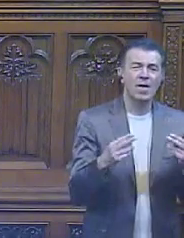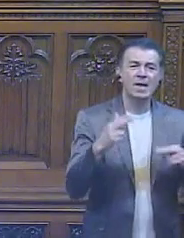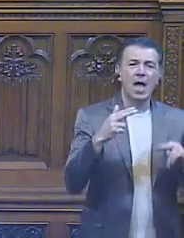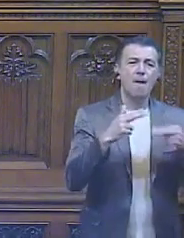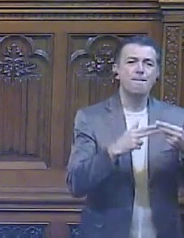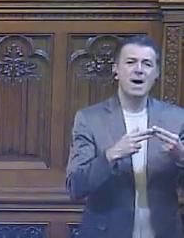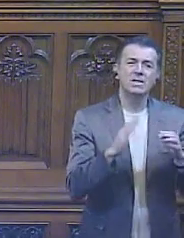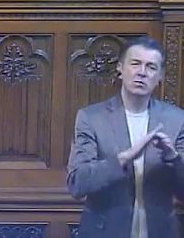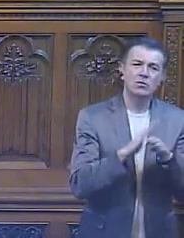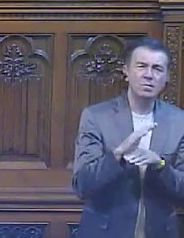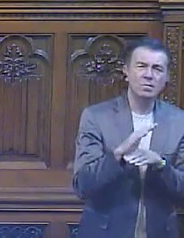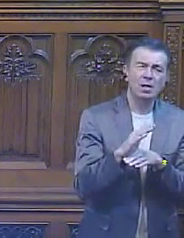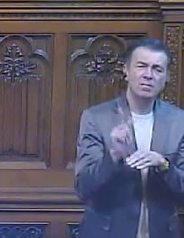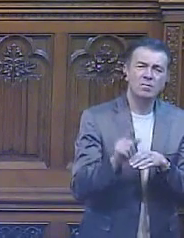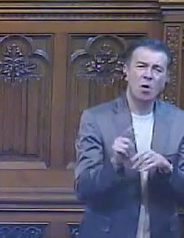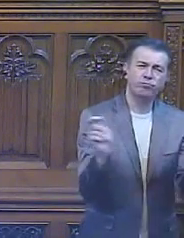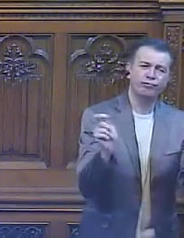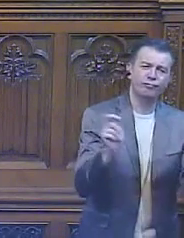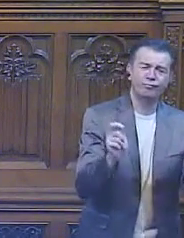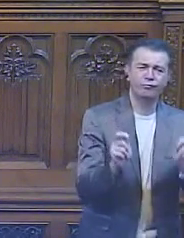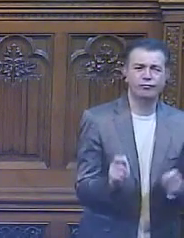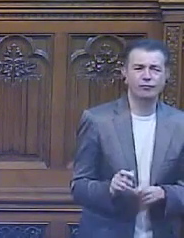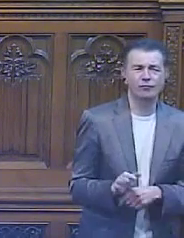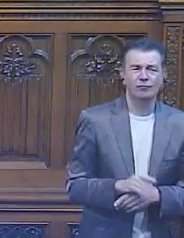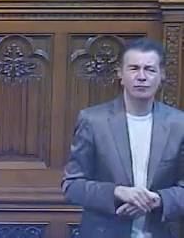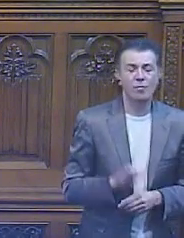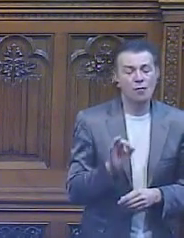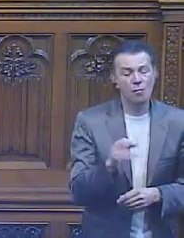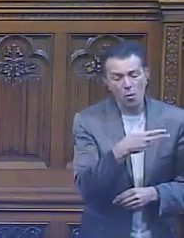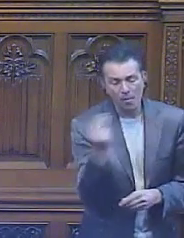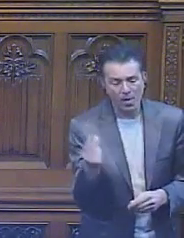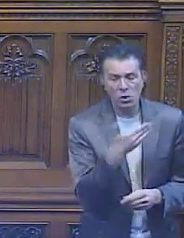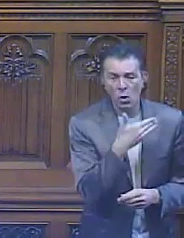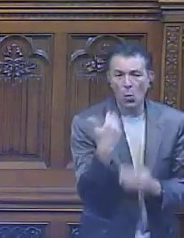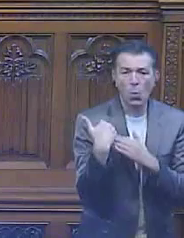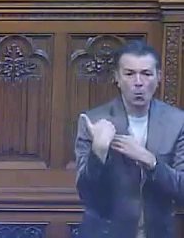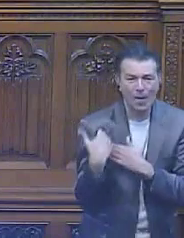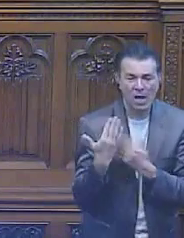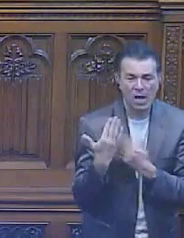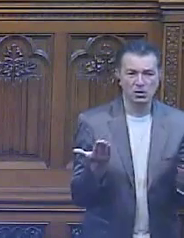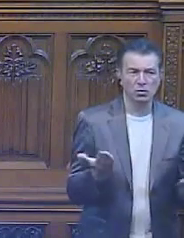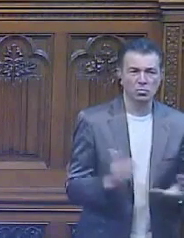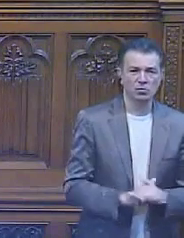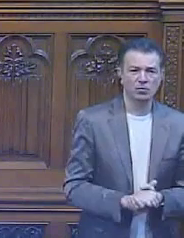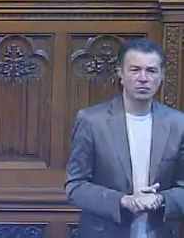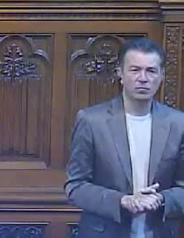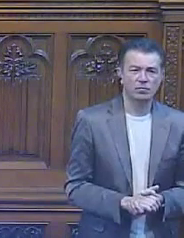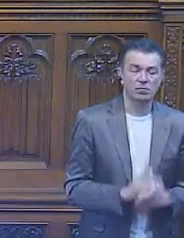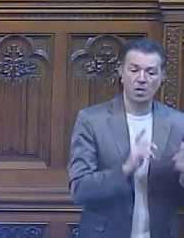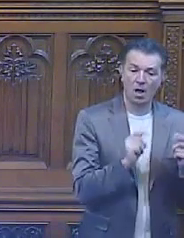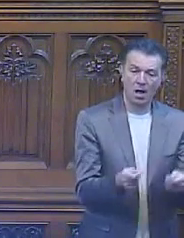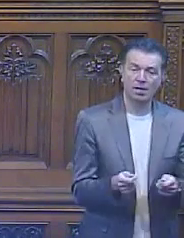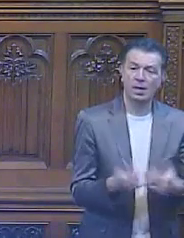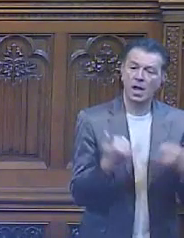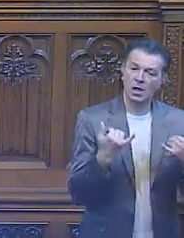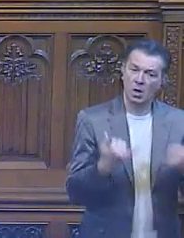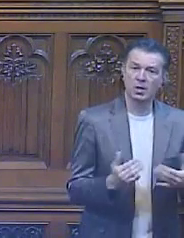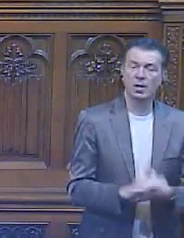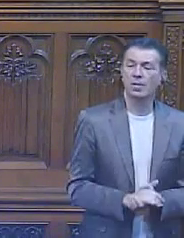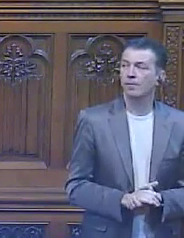Das Valorisierungsgesetz hier im Sinne der Menschen, ja, dass die keine Belastungen mehr folgen, auszusetzen. Diesen Antrag werden wir